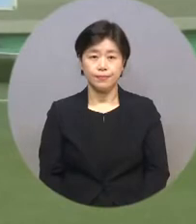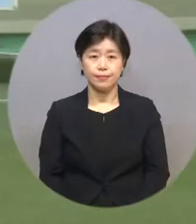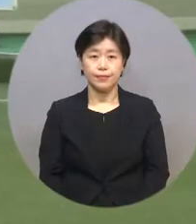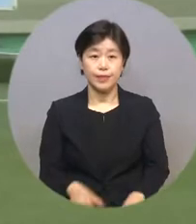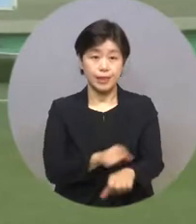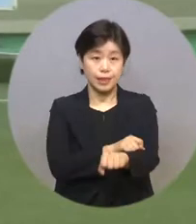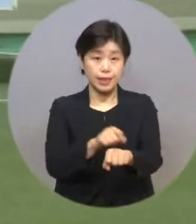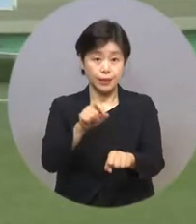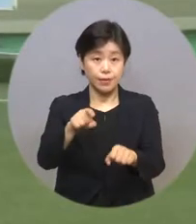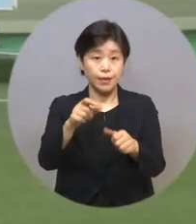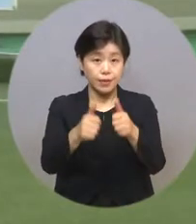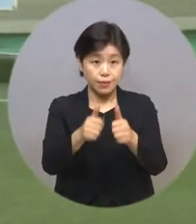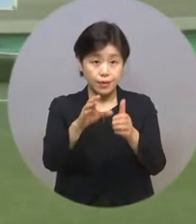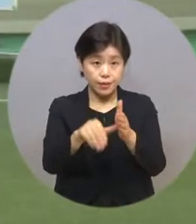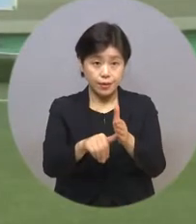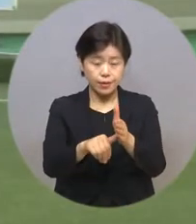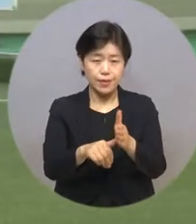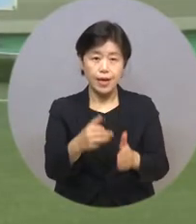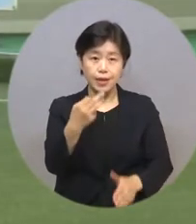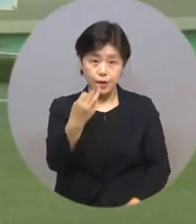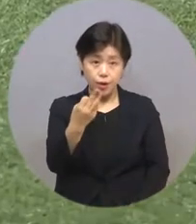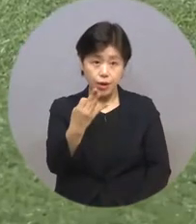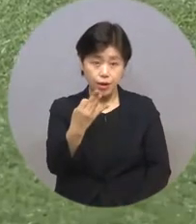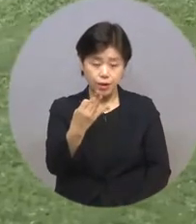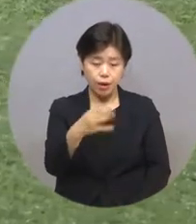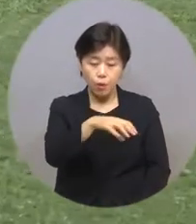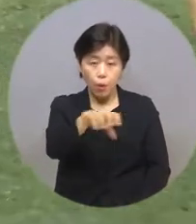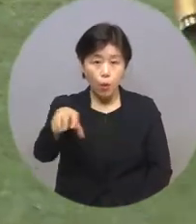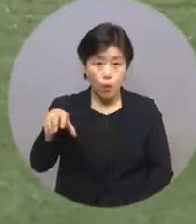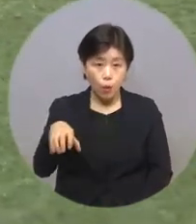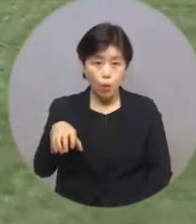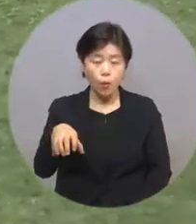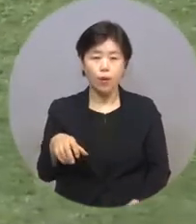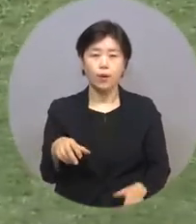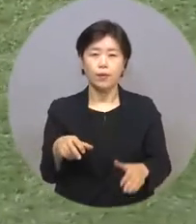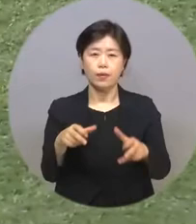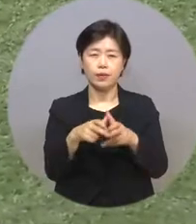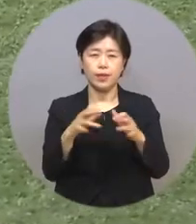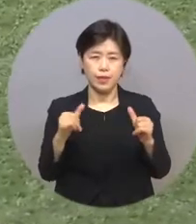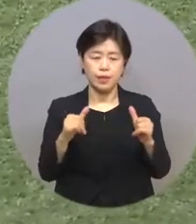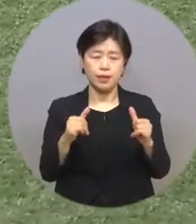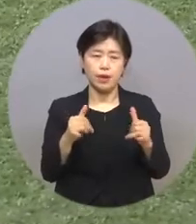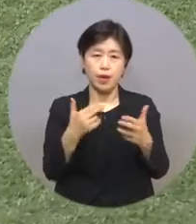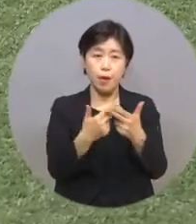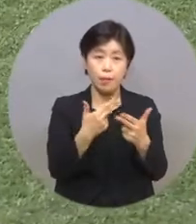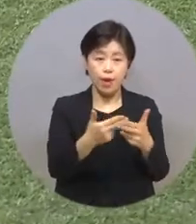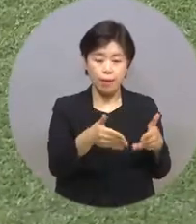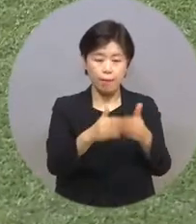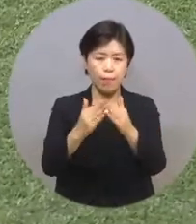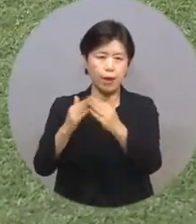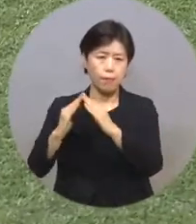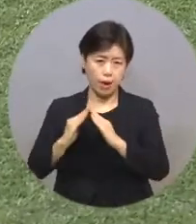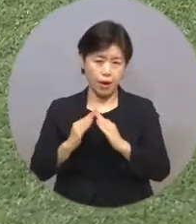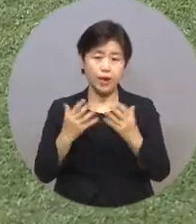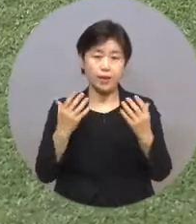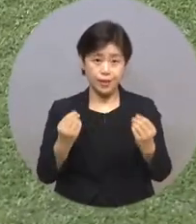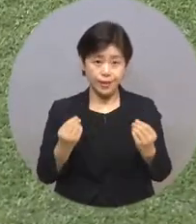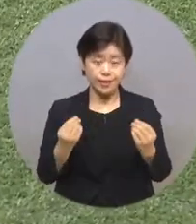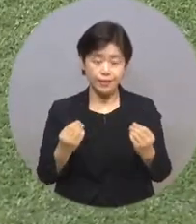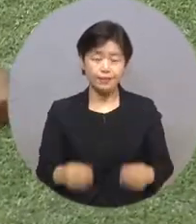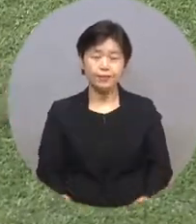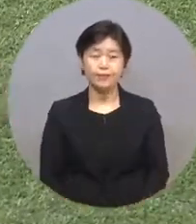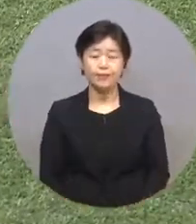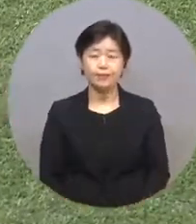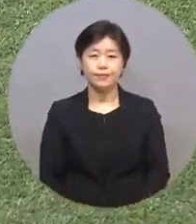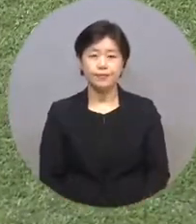특히 이번 대회는 처음으로 14개씩은 장애인 체육회 설립이 완료되어 치러진 대회인만큼 각 지역의 특색을 잘